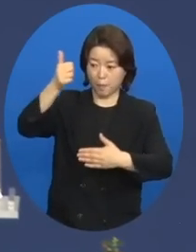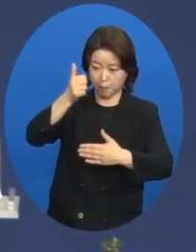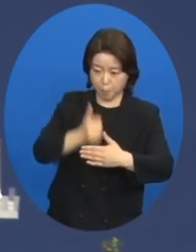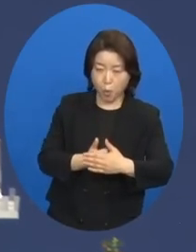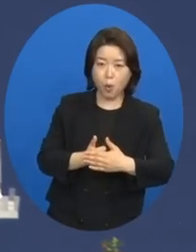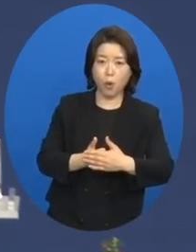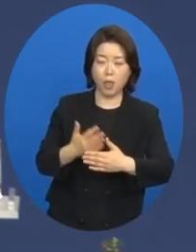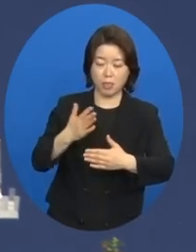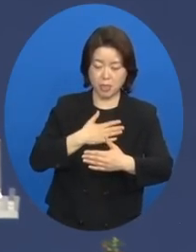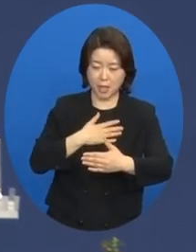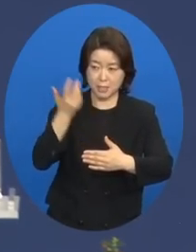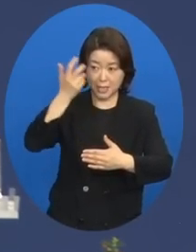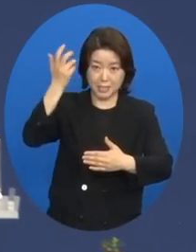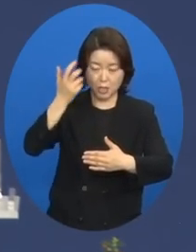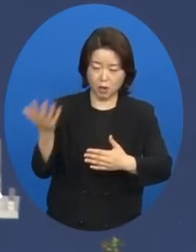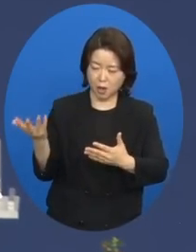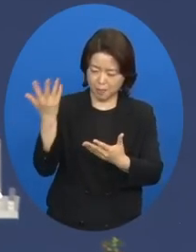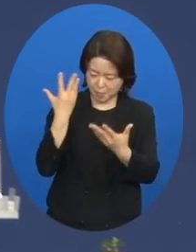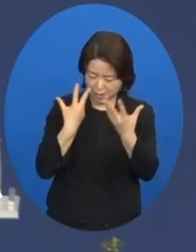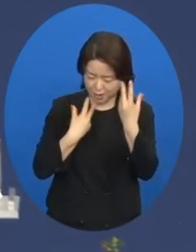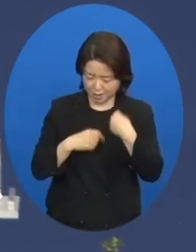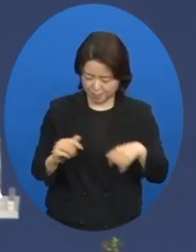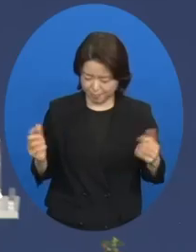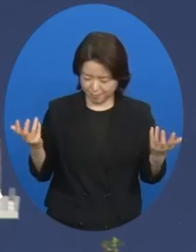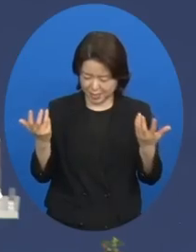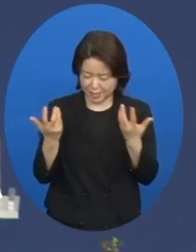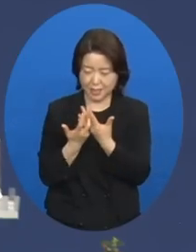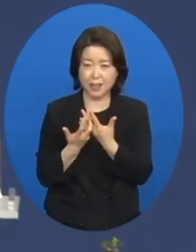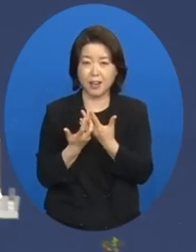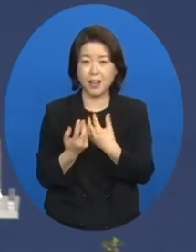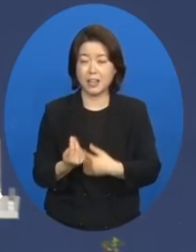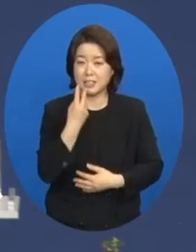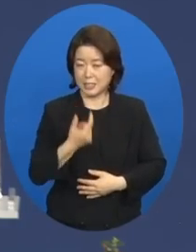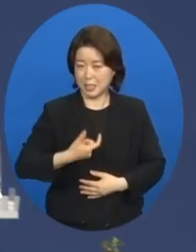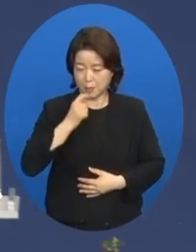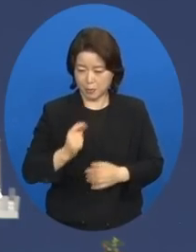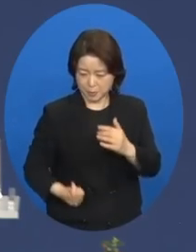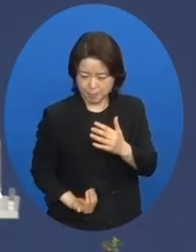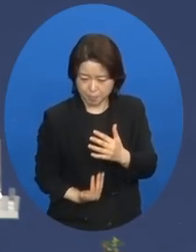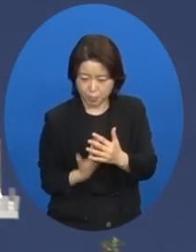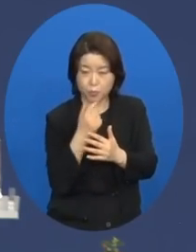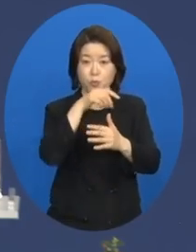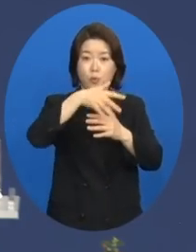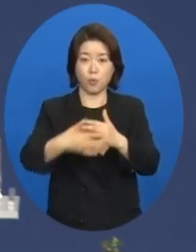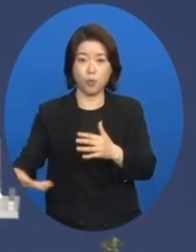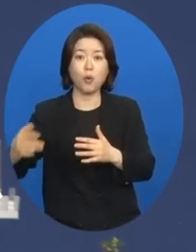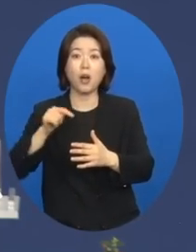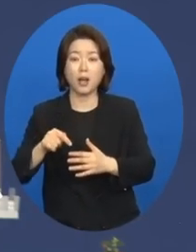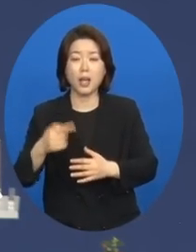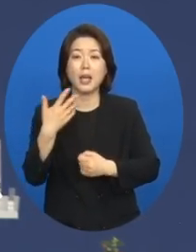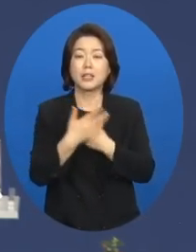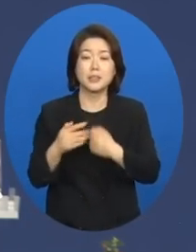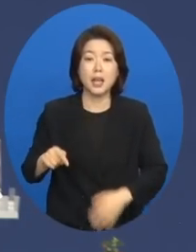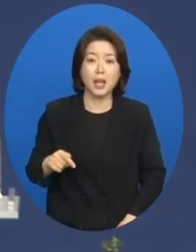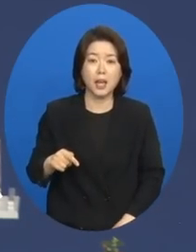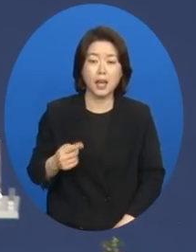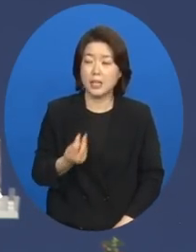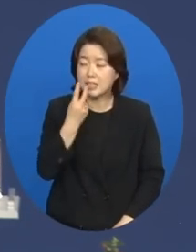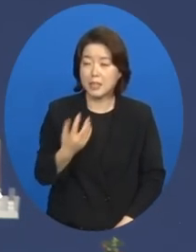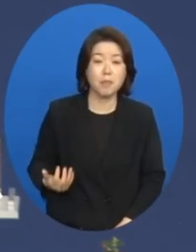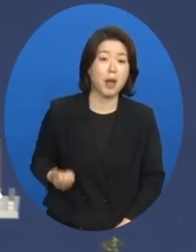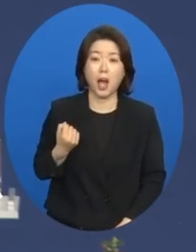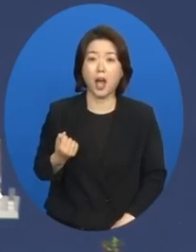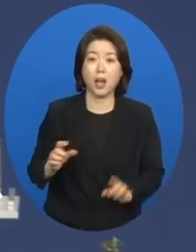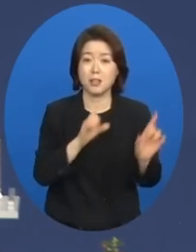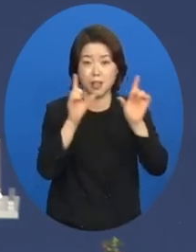안에서 내 영혼을 적시고 내 영혼의 생명수의 강이 흐르게 하시는 그 은혜를 생명을 누리고 살기